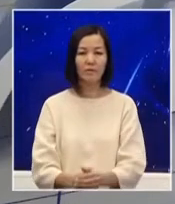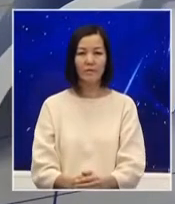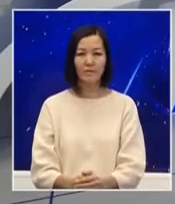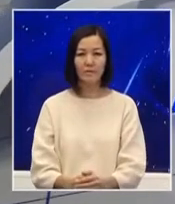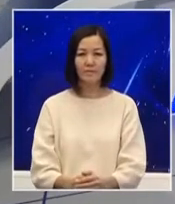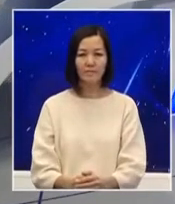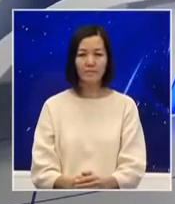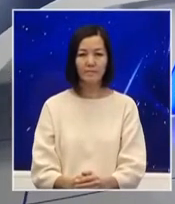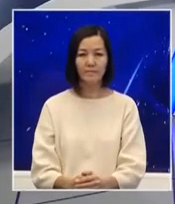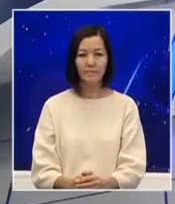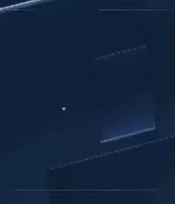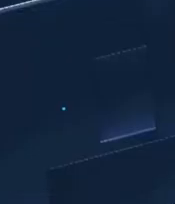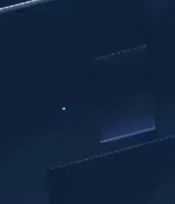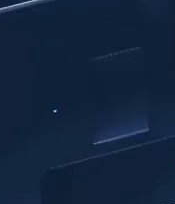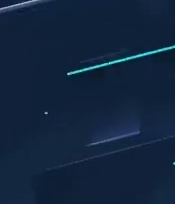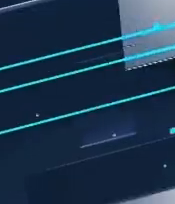о самом важном.